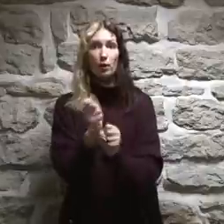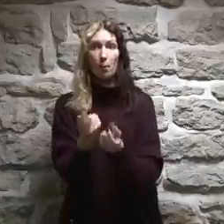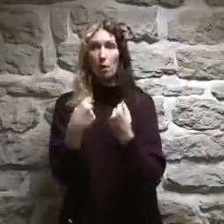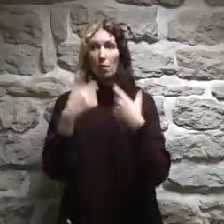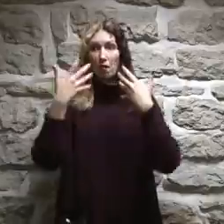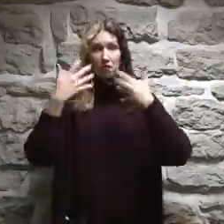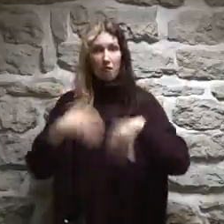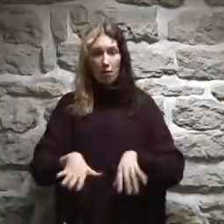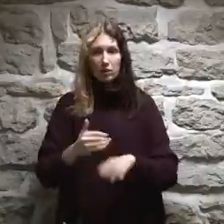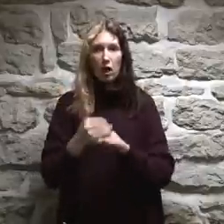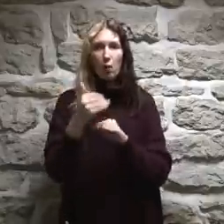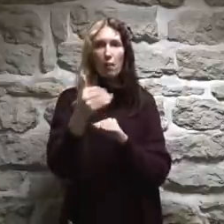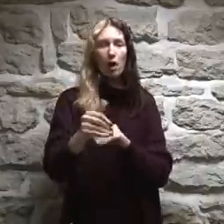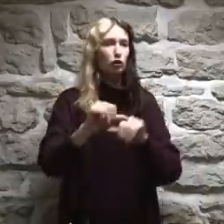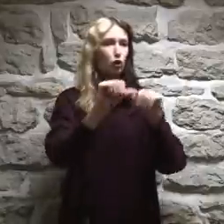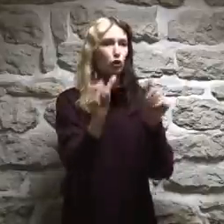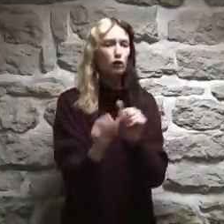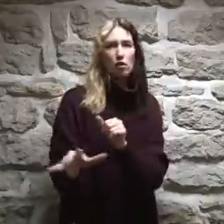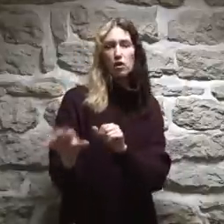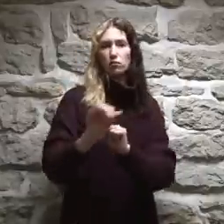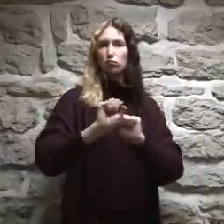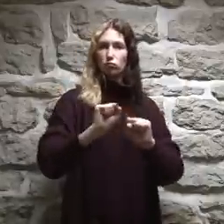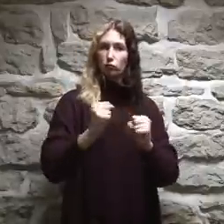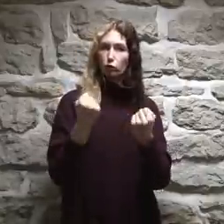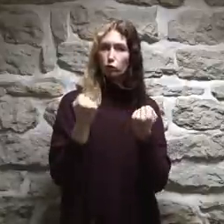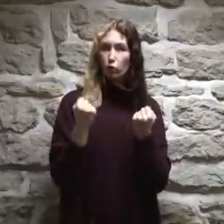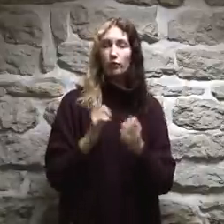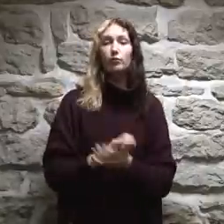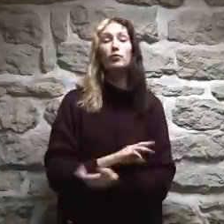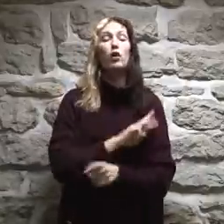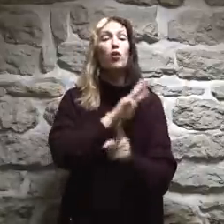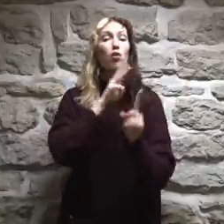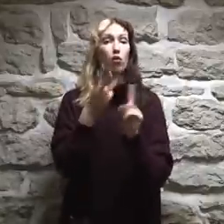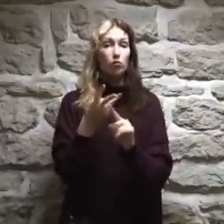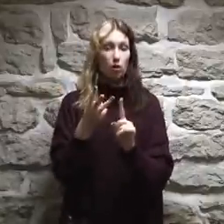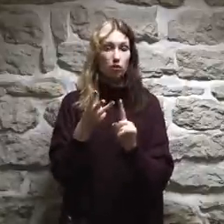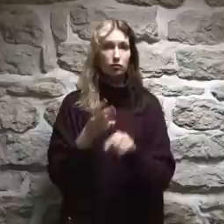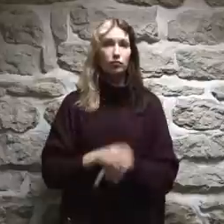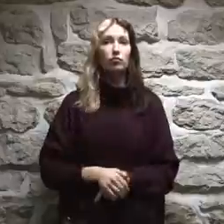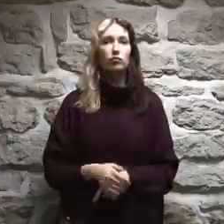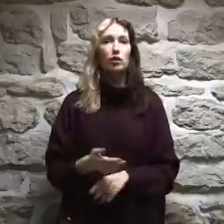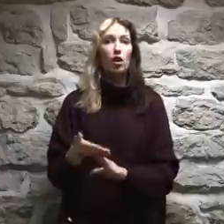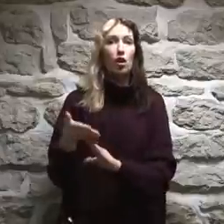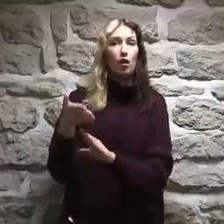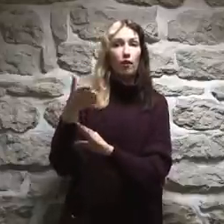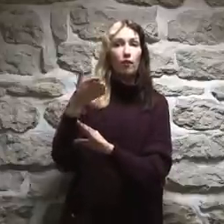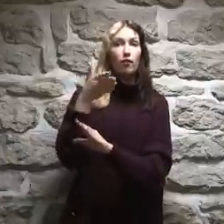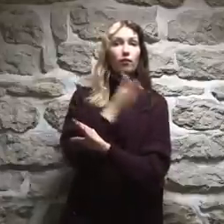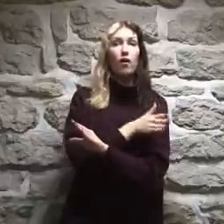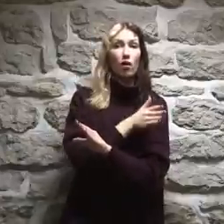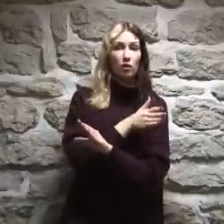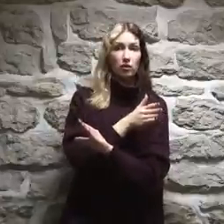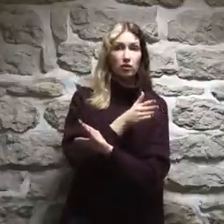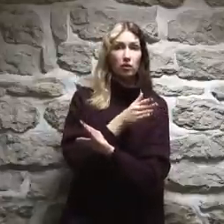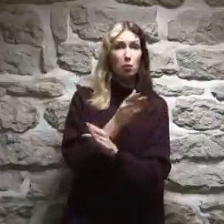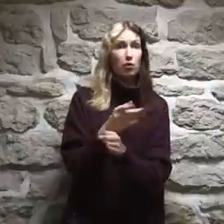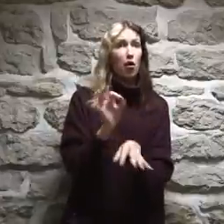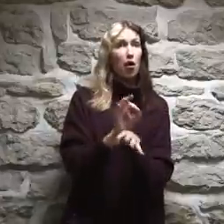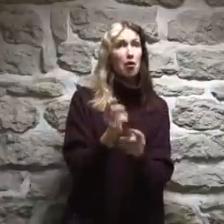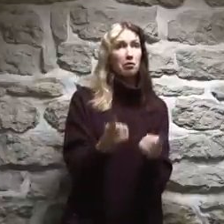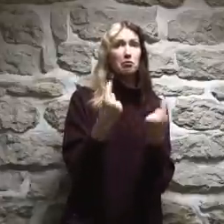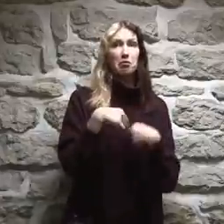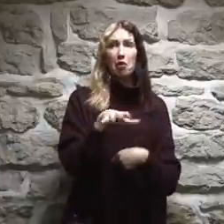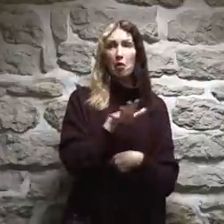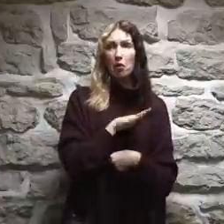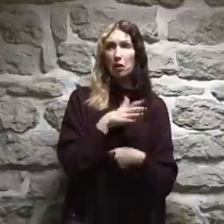põdemist. Kolmas suur selline müüt on see, et varasem on läbipõdemine kaitseb ka omikroni eest. Ka see